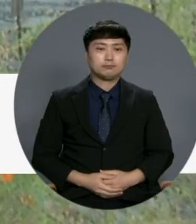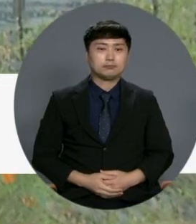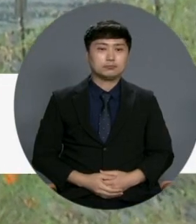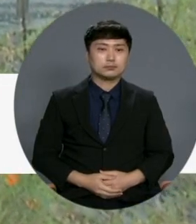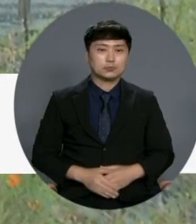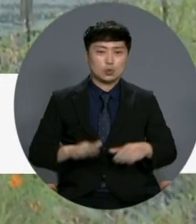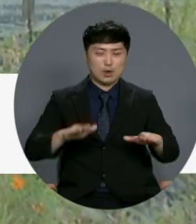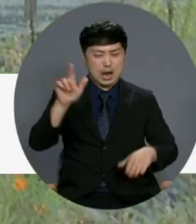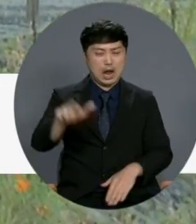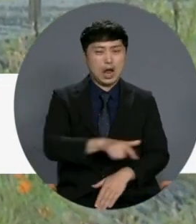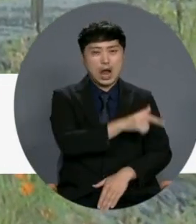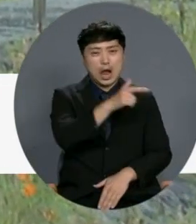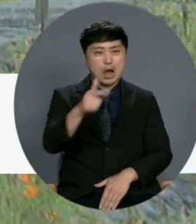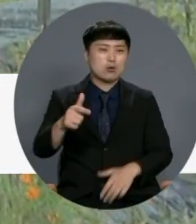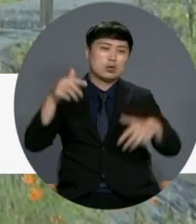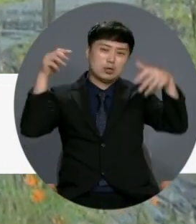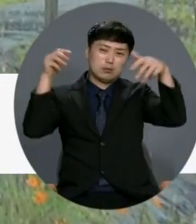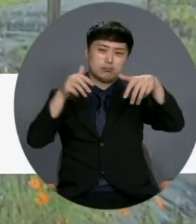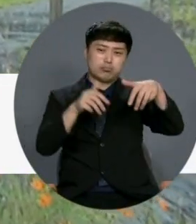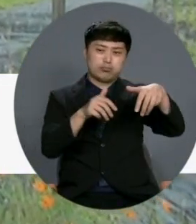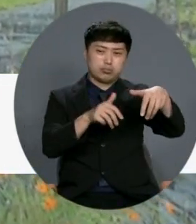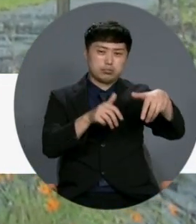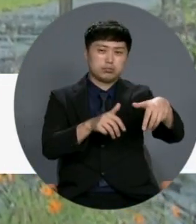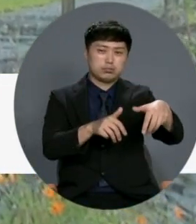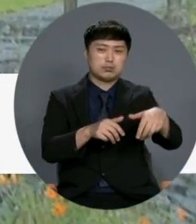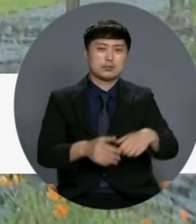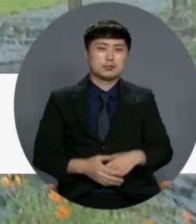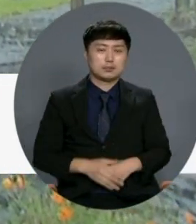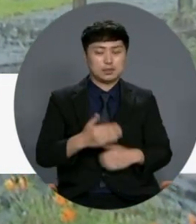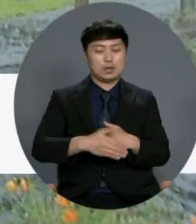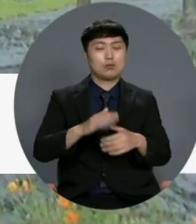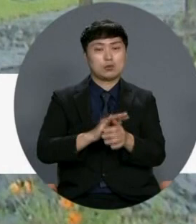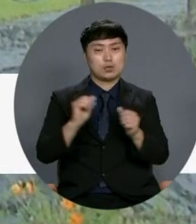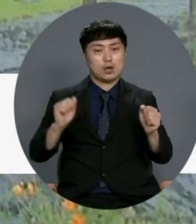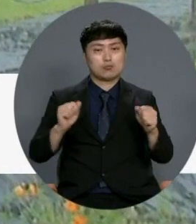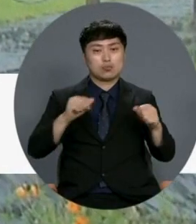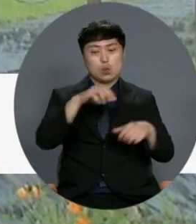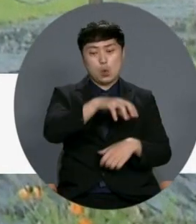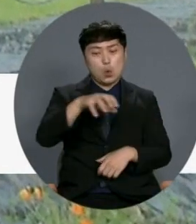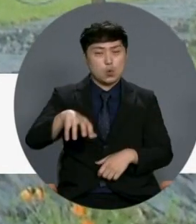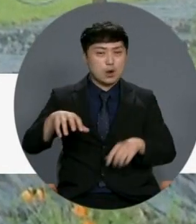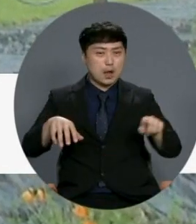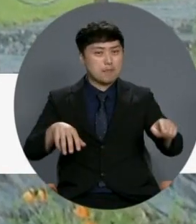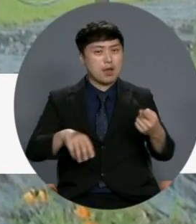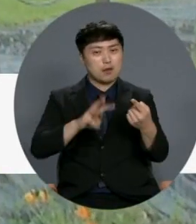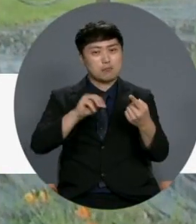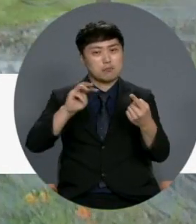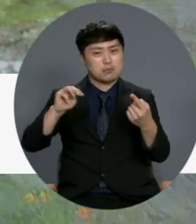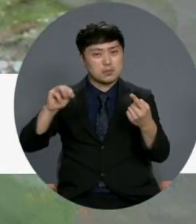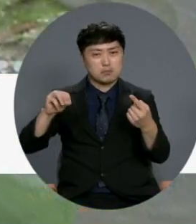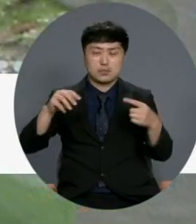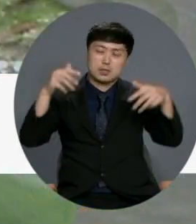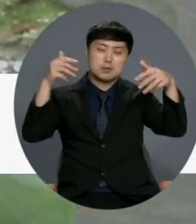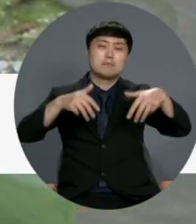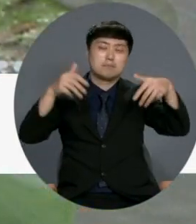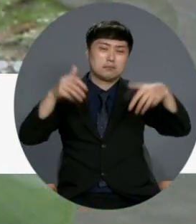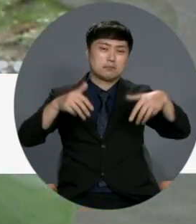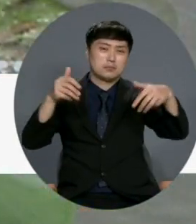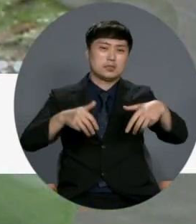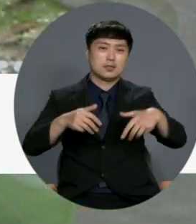오늘 하루 종일 굵은 빗줄기가 쏟아졌습니다 대구와 경북 곳곳에 100mm 안팎의 많은 비가